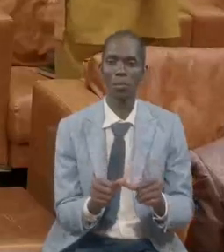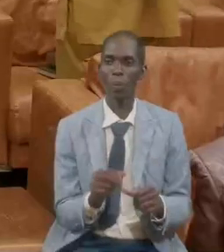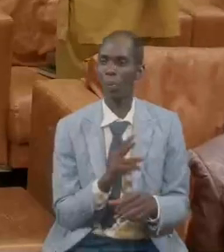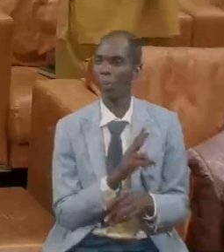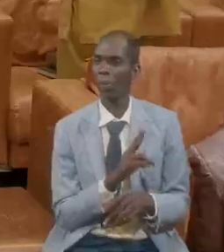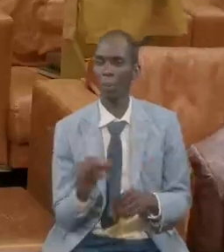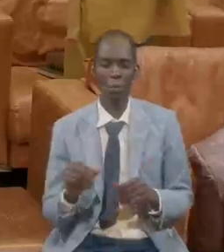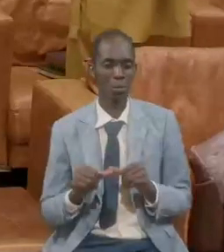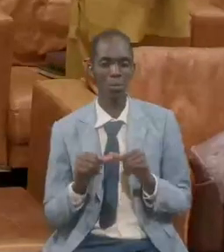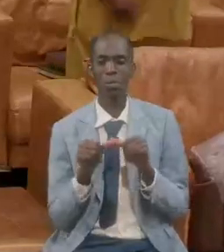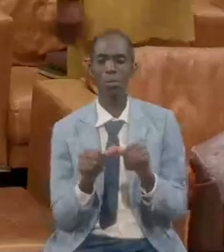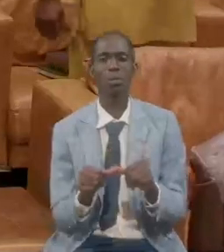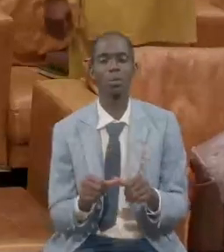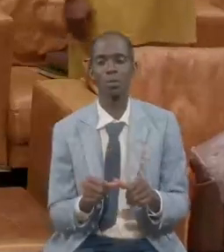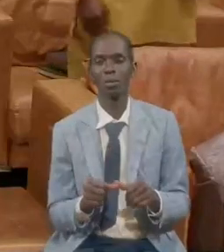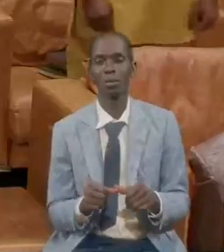de constance,